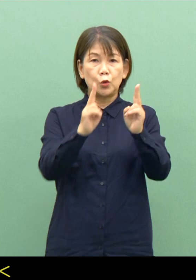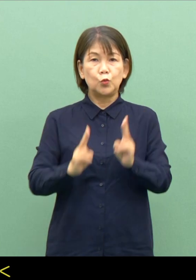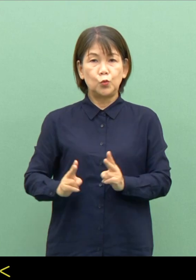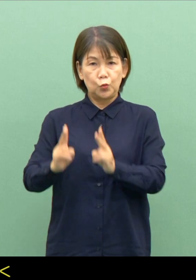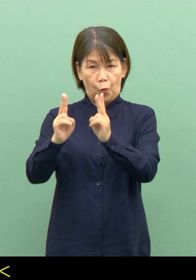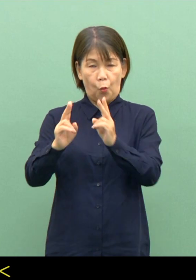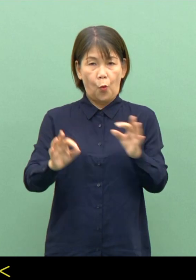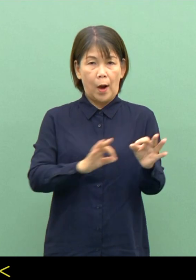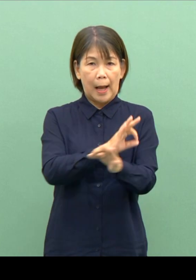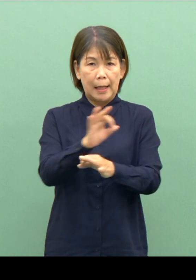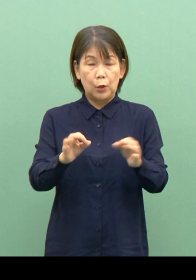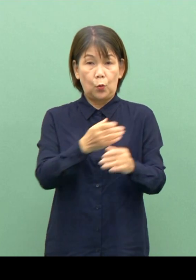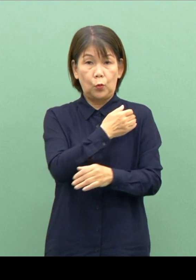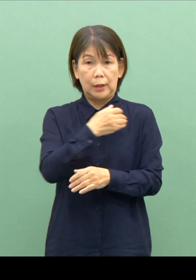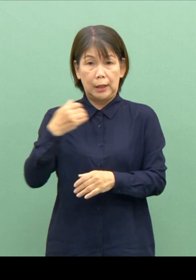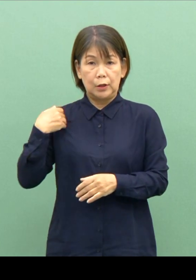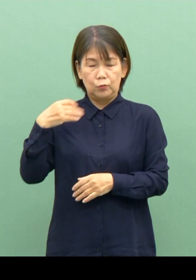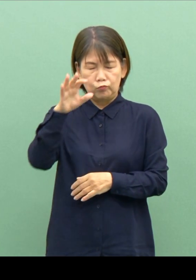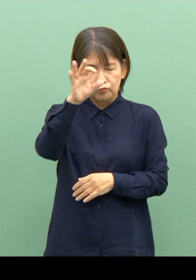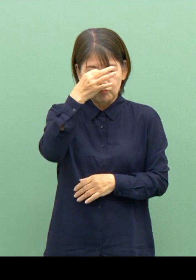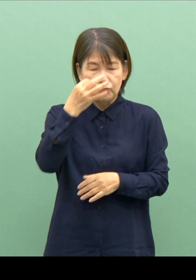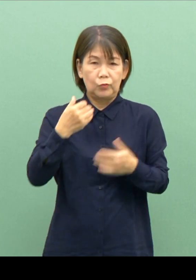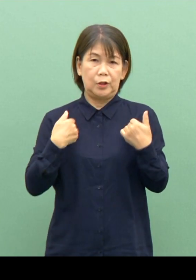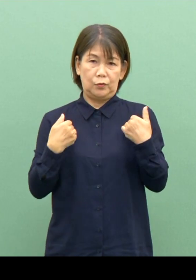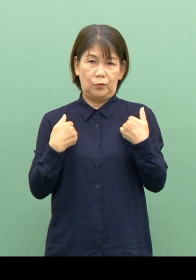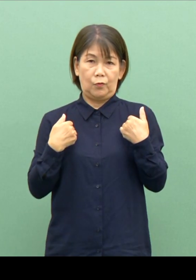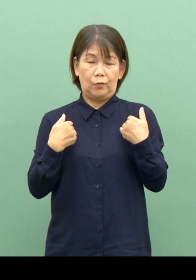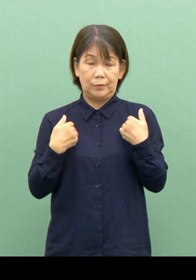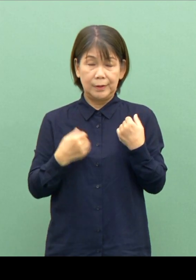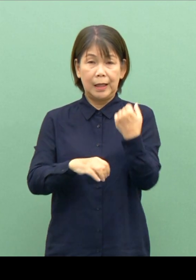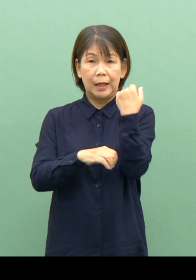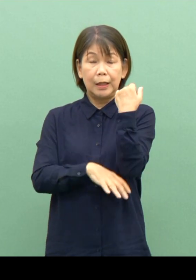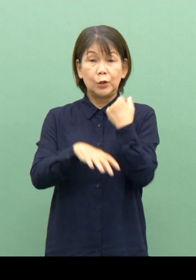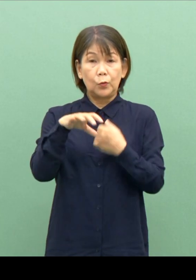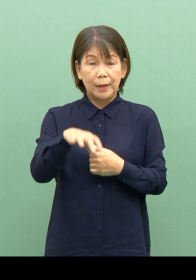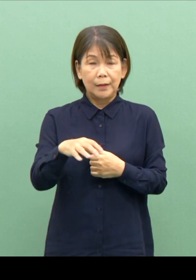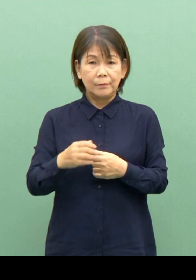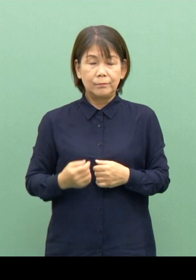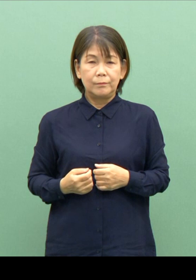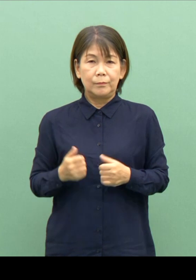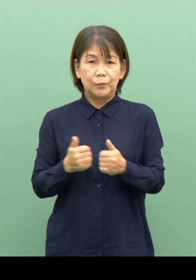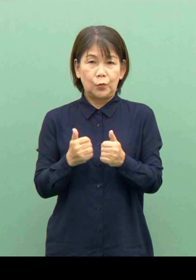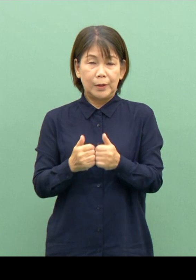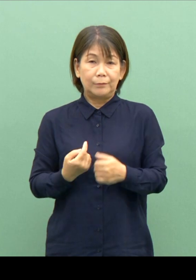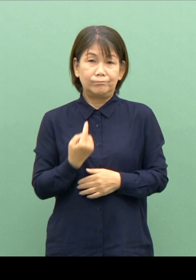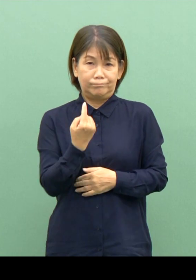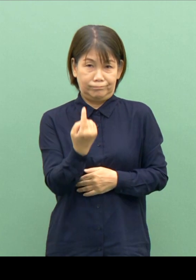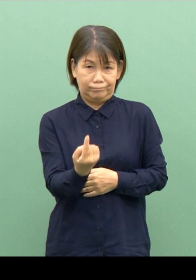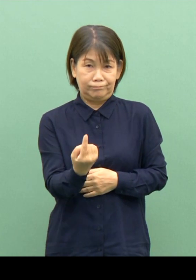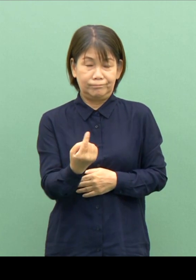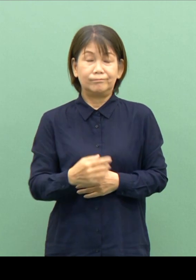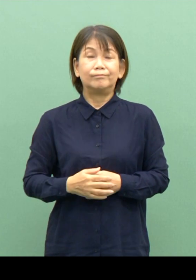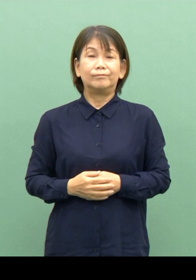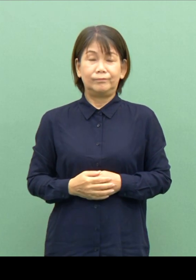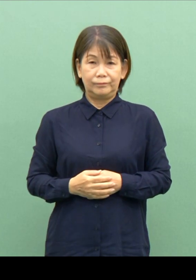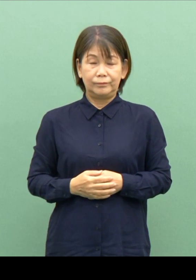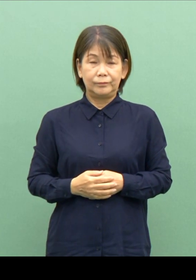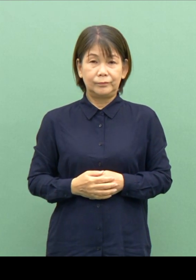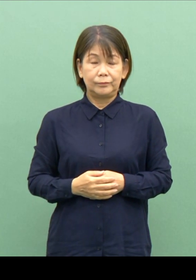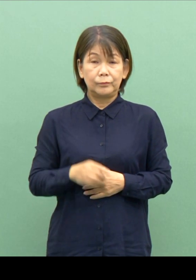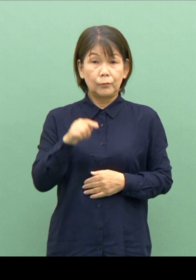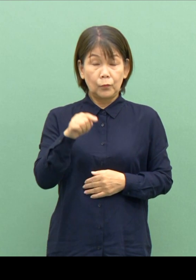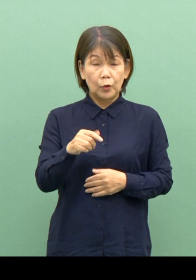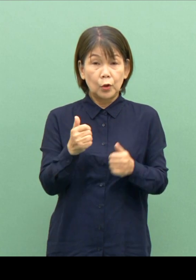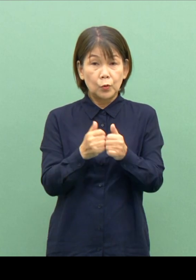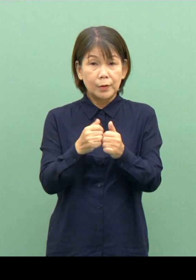業のプロを求めてプロフェッショナル人材戦略拠点に相談しました。プロ拠点を活用した感想を